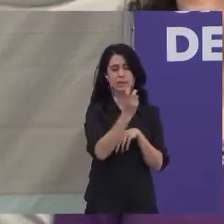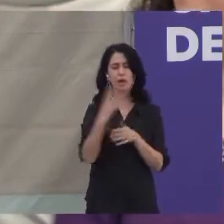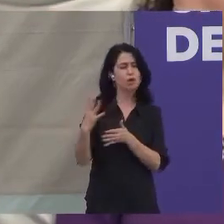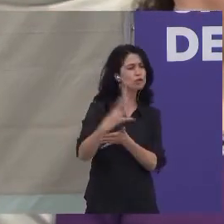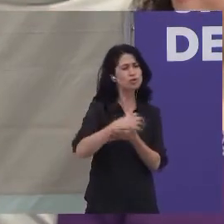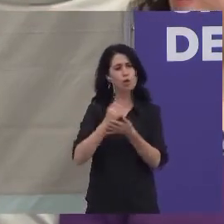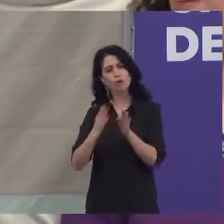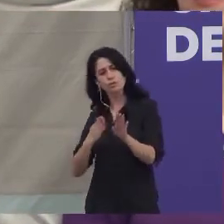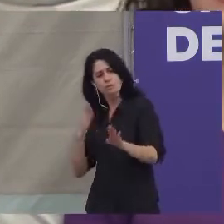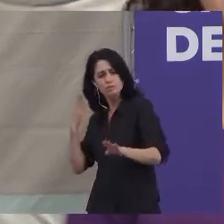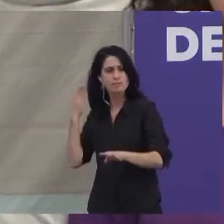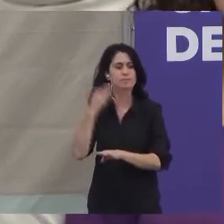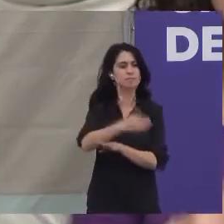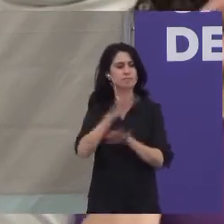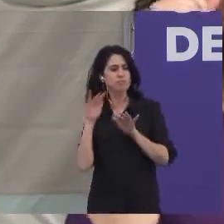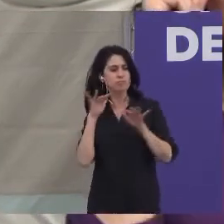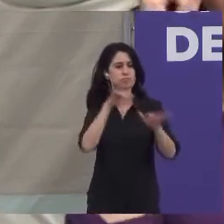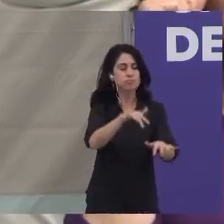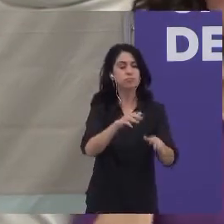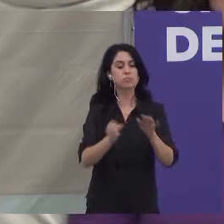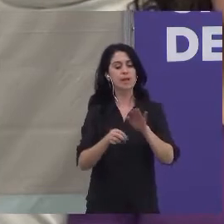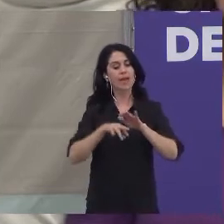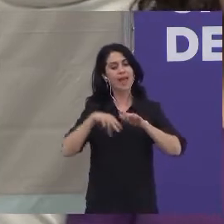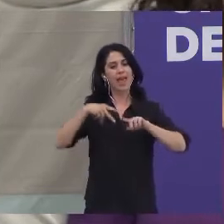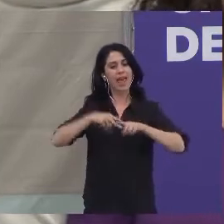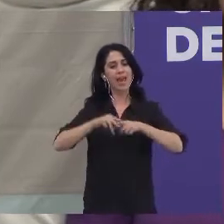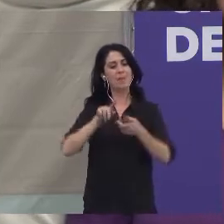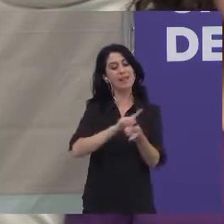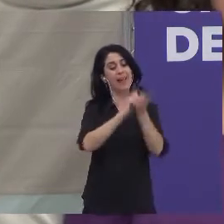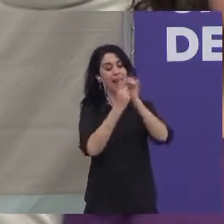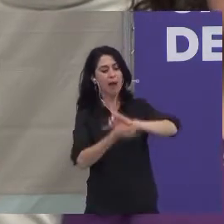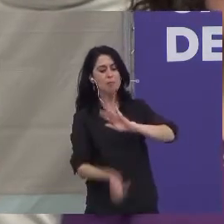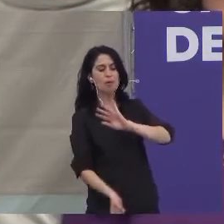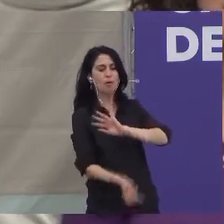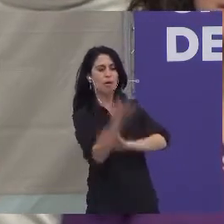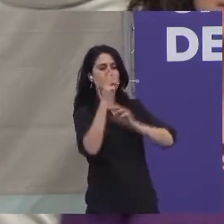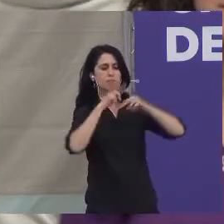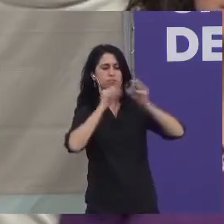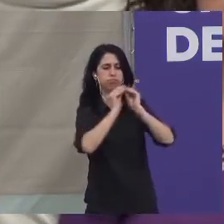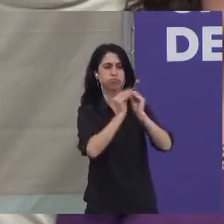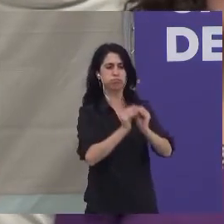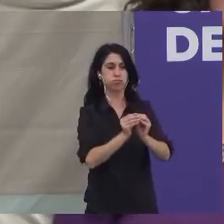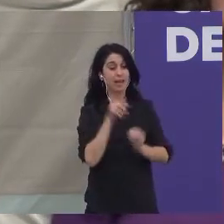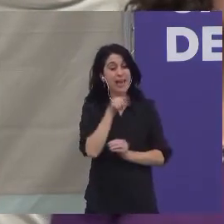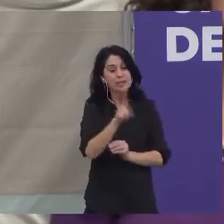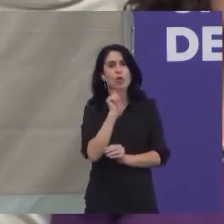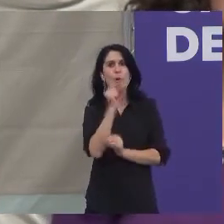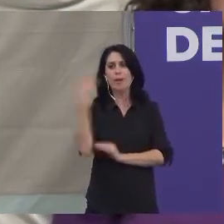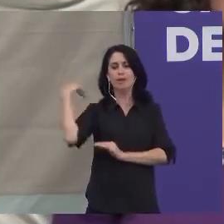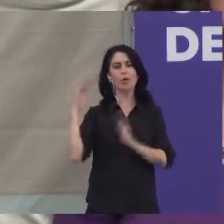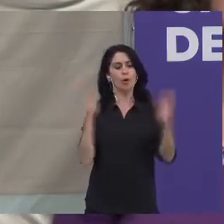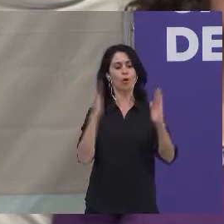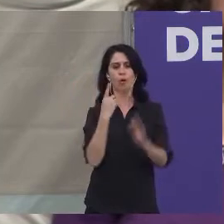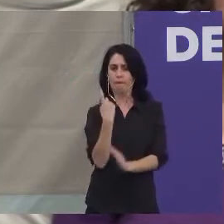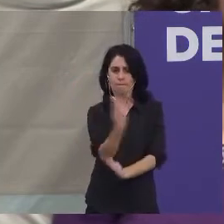alçar, a construir la ferramenta del canvi. I això ho farem en un moment de necessitat, en un